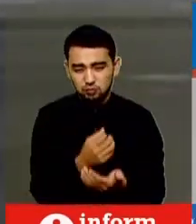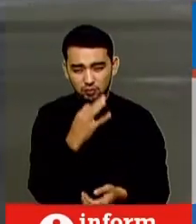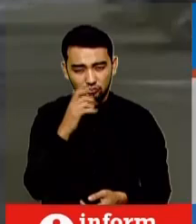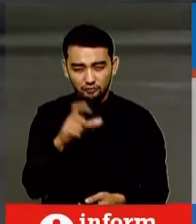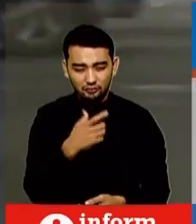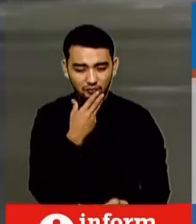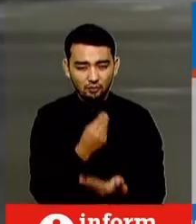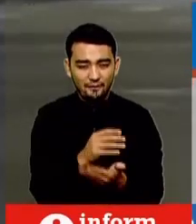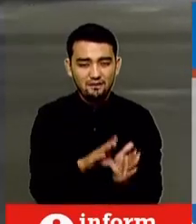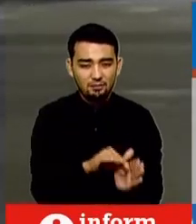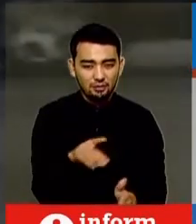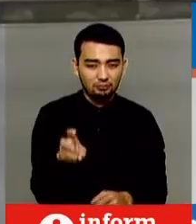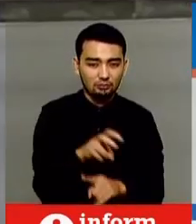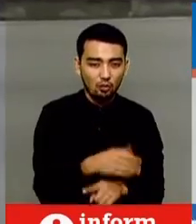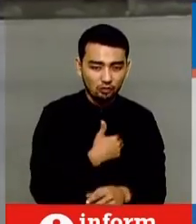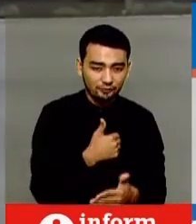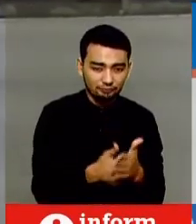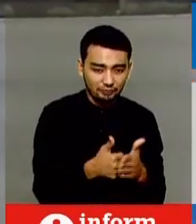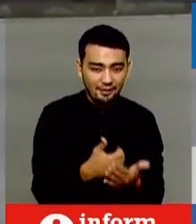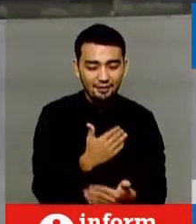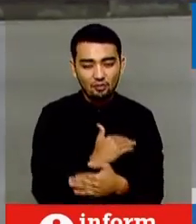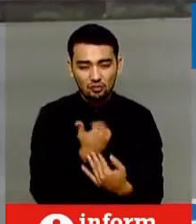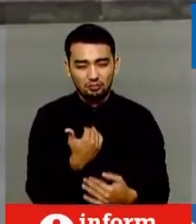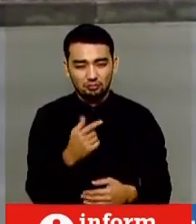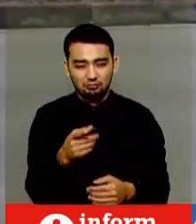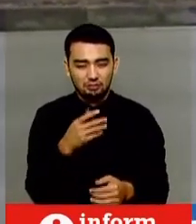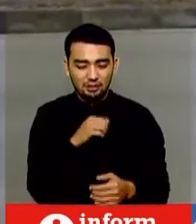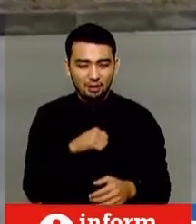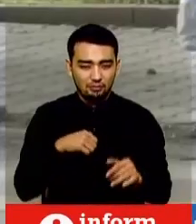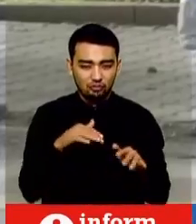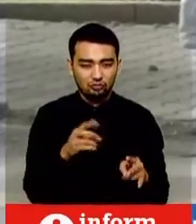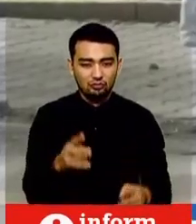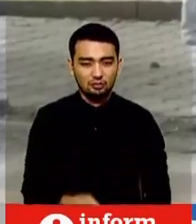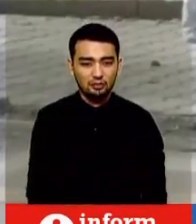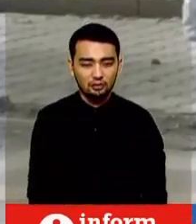өз еркі. Оған қоса болашақта сайлау қашықтан және электронды түрде өтуі мүмкін.